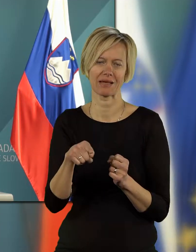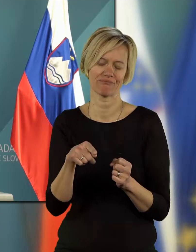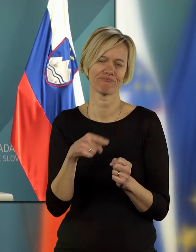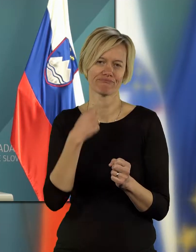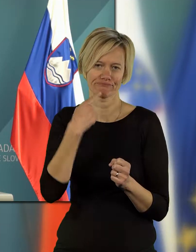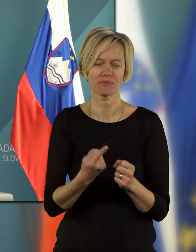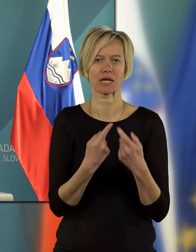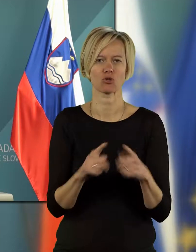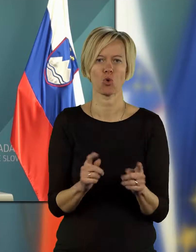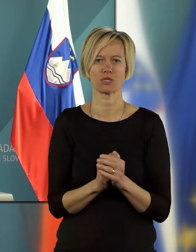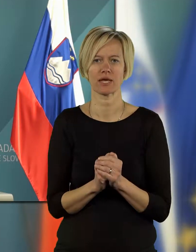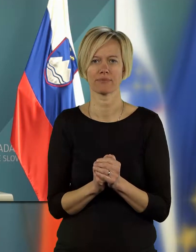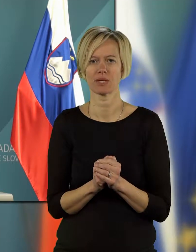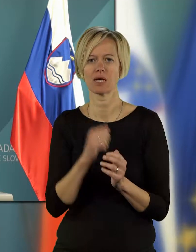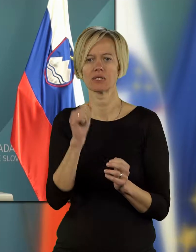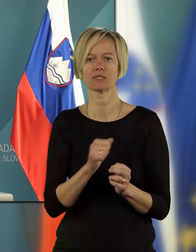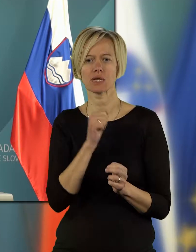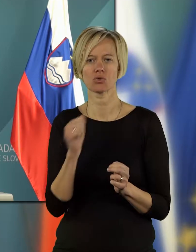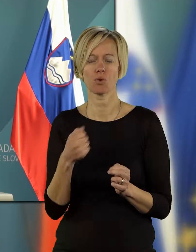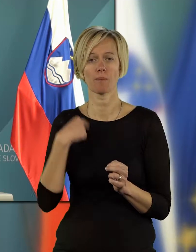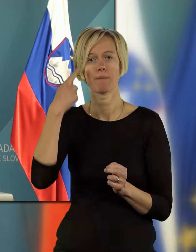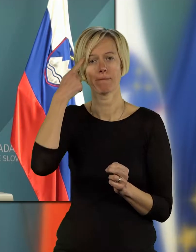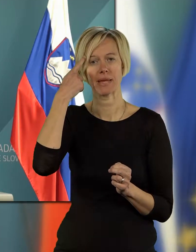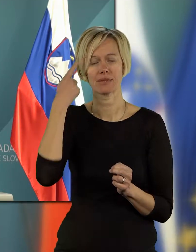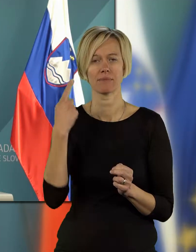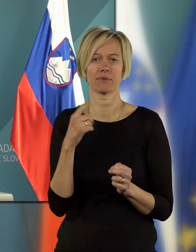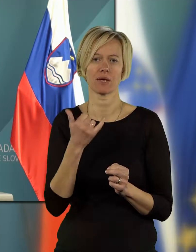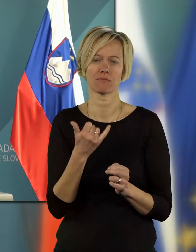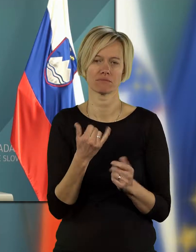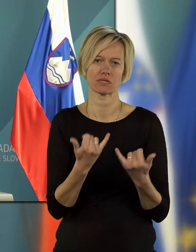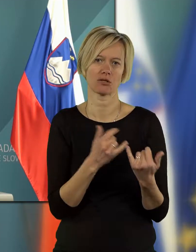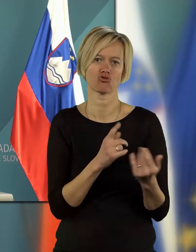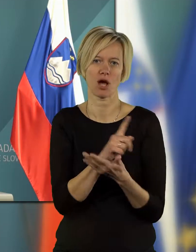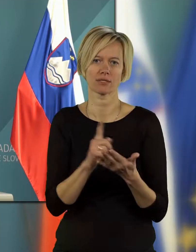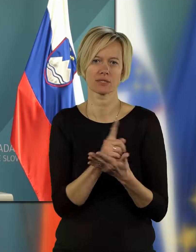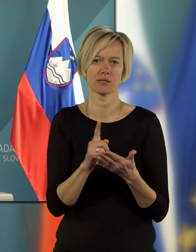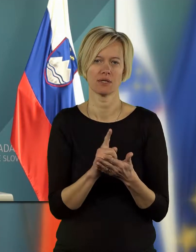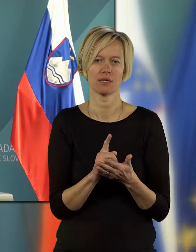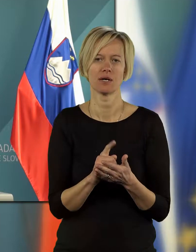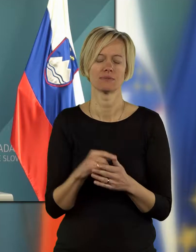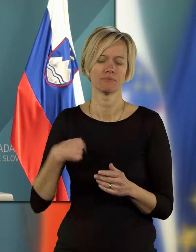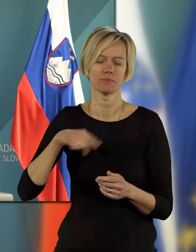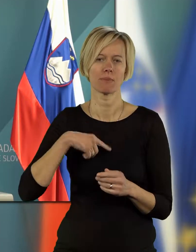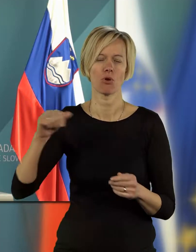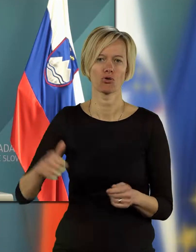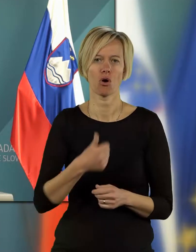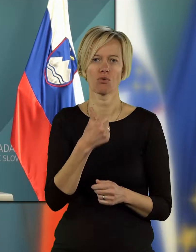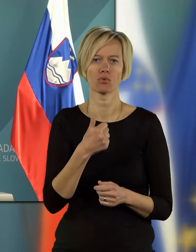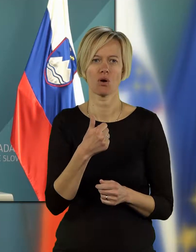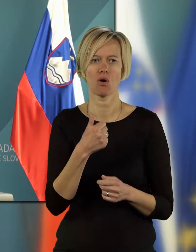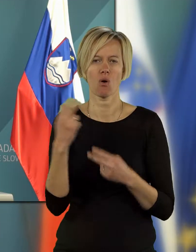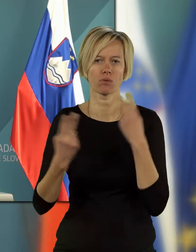te resolucije. Zaradi tega menim, da je dozorel čas, da se